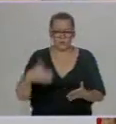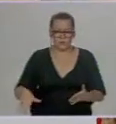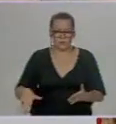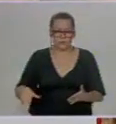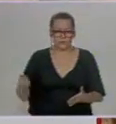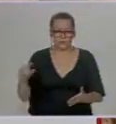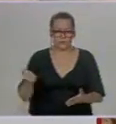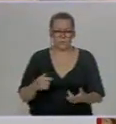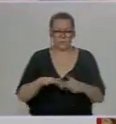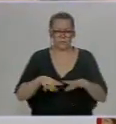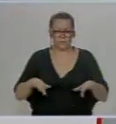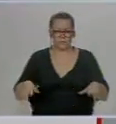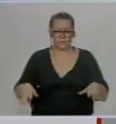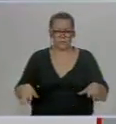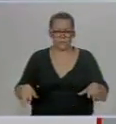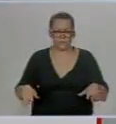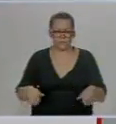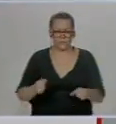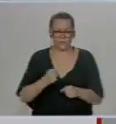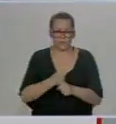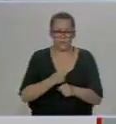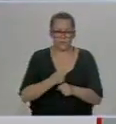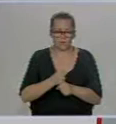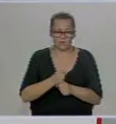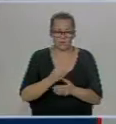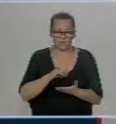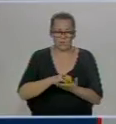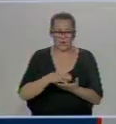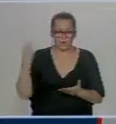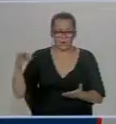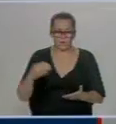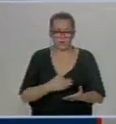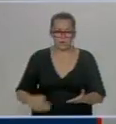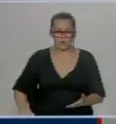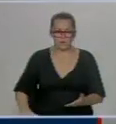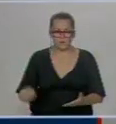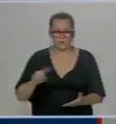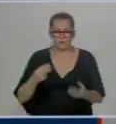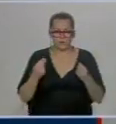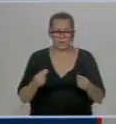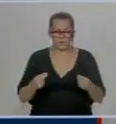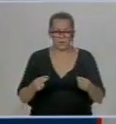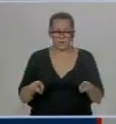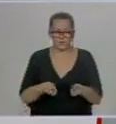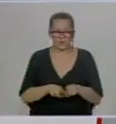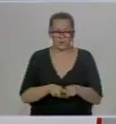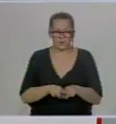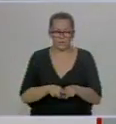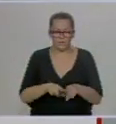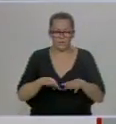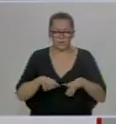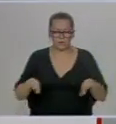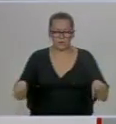lei. Secretarul nu face parte din aparatul de specialitate a primarului și nu este corect să aibă același salariu, aceleași